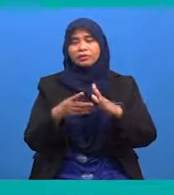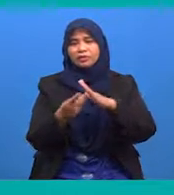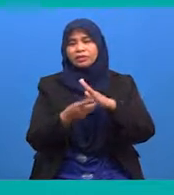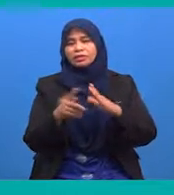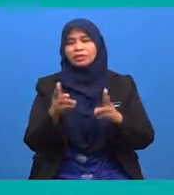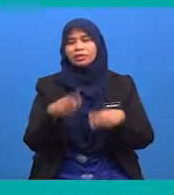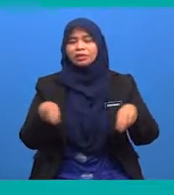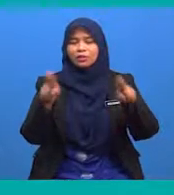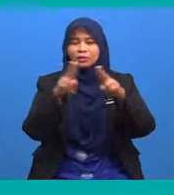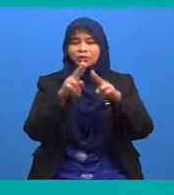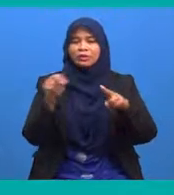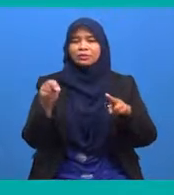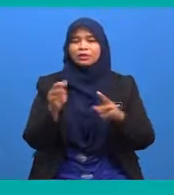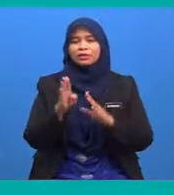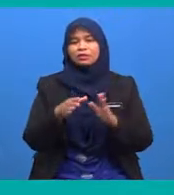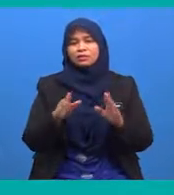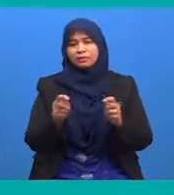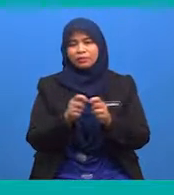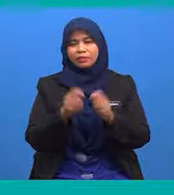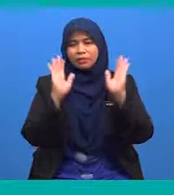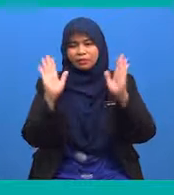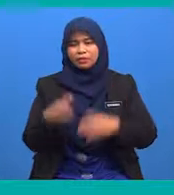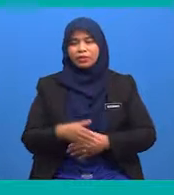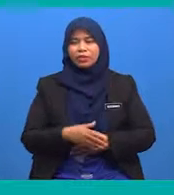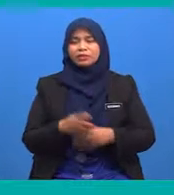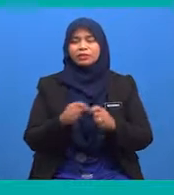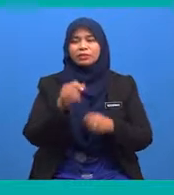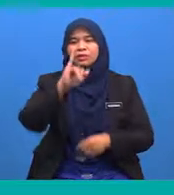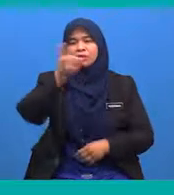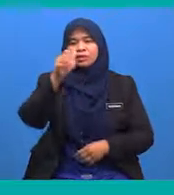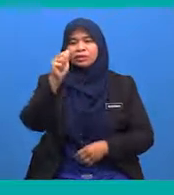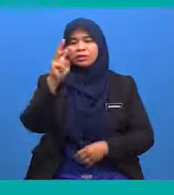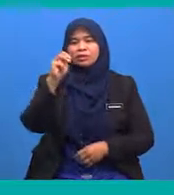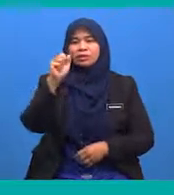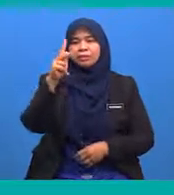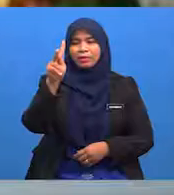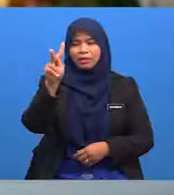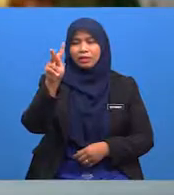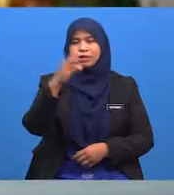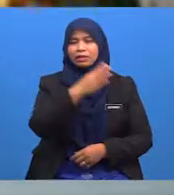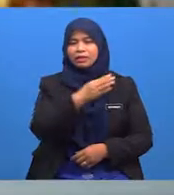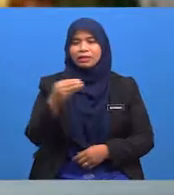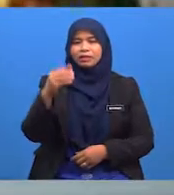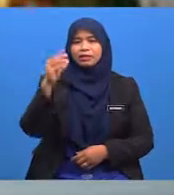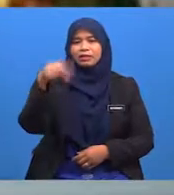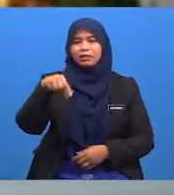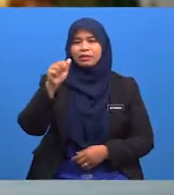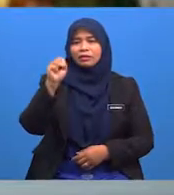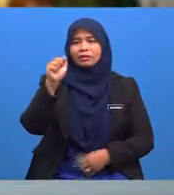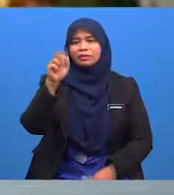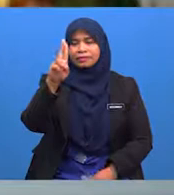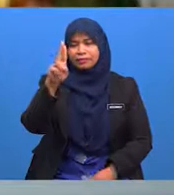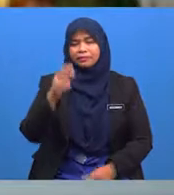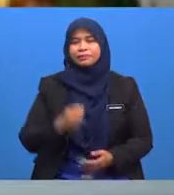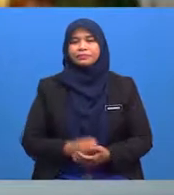keutamaan seperti solat secara jamak qasar dan solat ketika bermusafir. Jadi murid-murid, ustaz nak